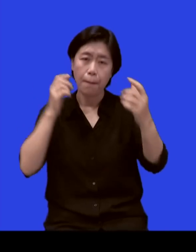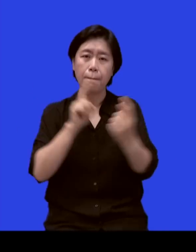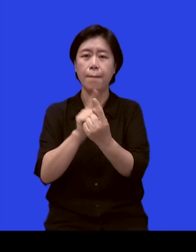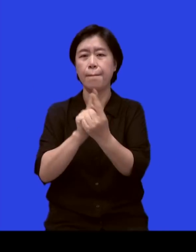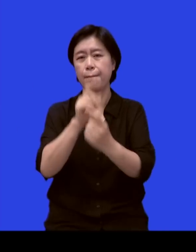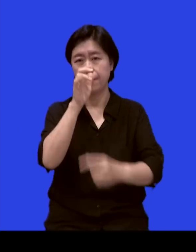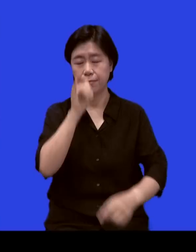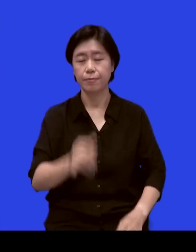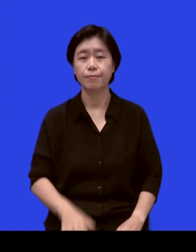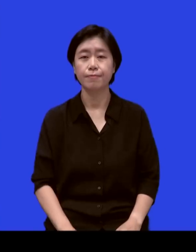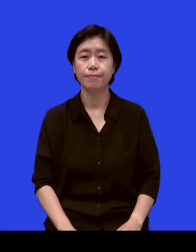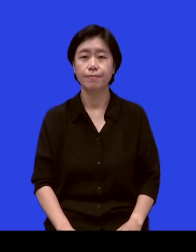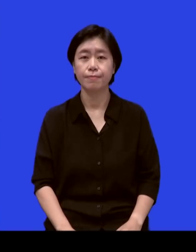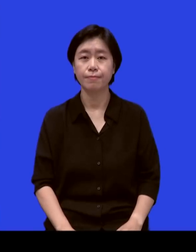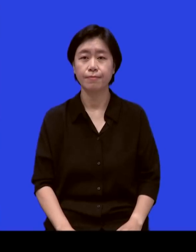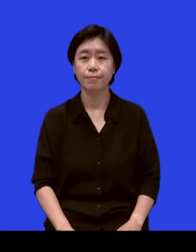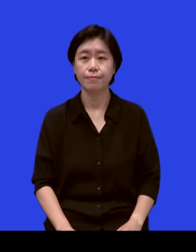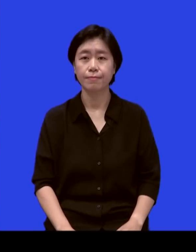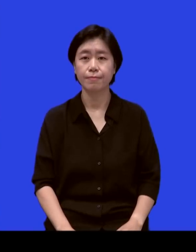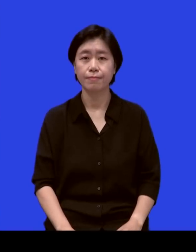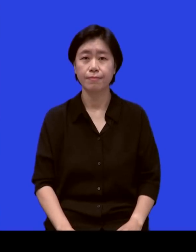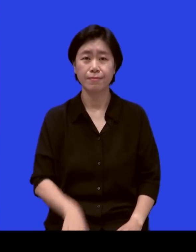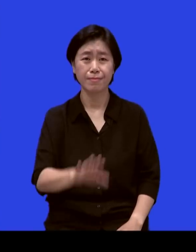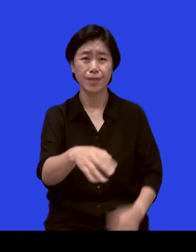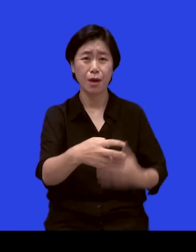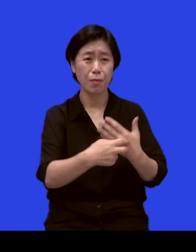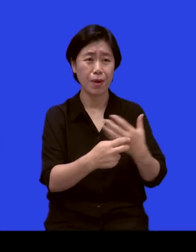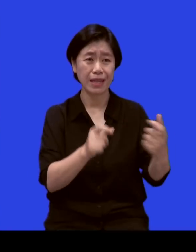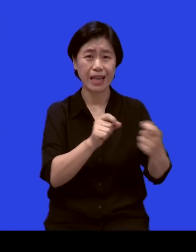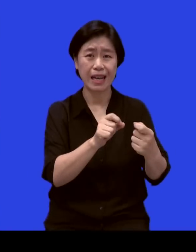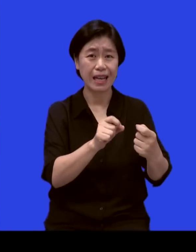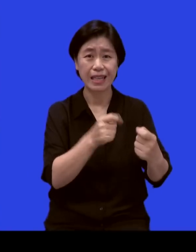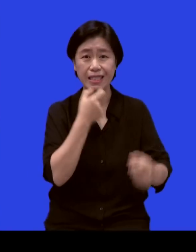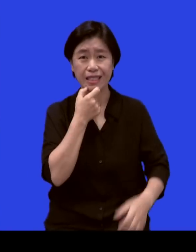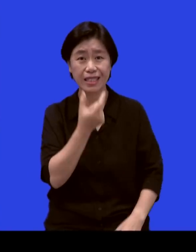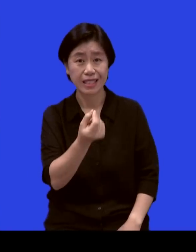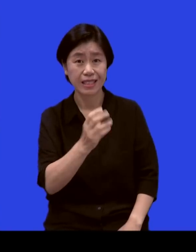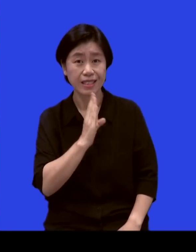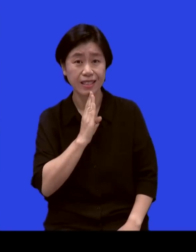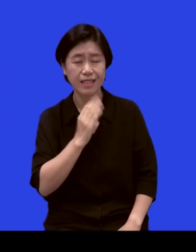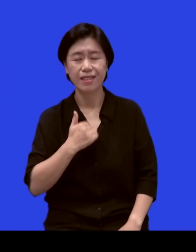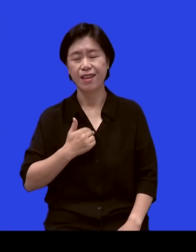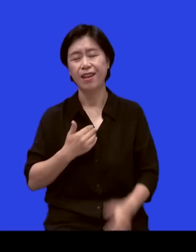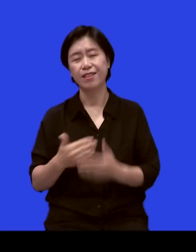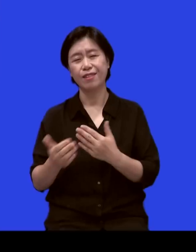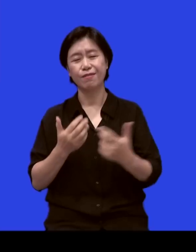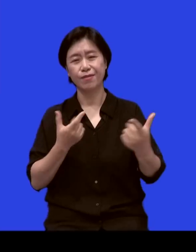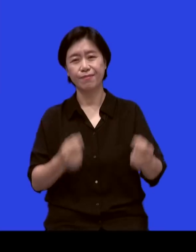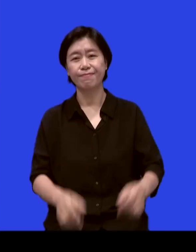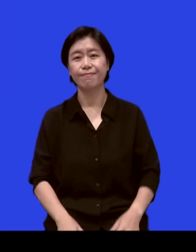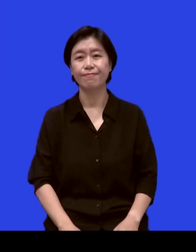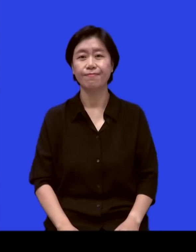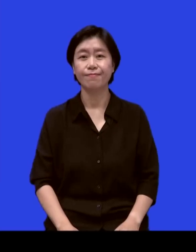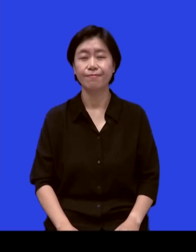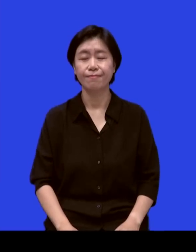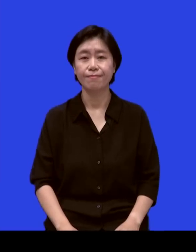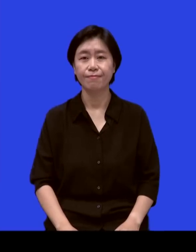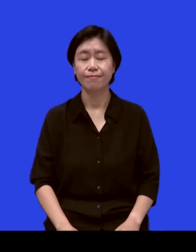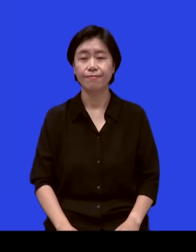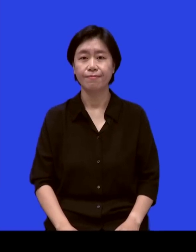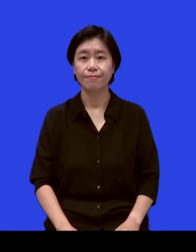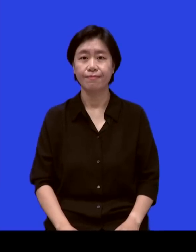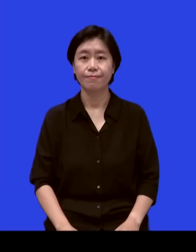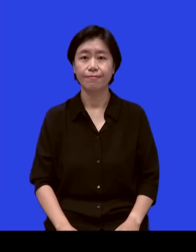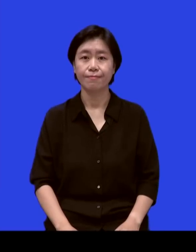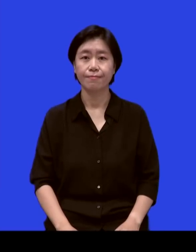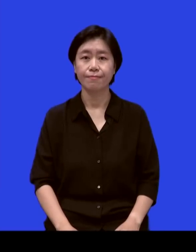그렇습니다. 아주 병원 근처도 가기 싫으시겠어요. 네. 예, 저도 그렇거든요. 예. 그러네요. 너무 보기도 싫죠.